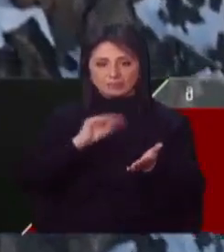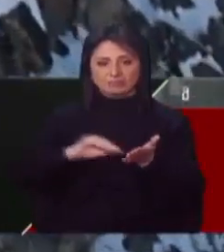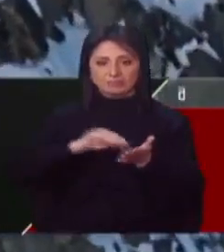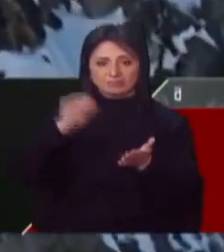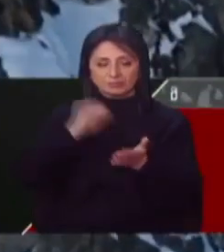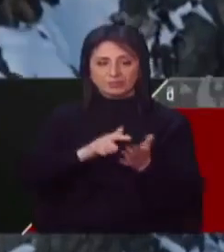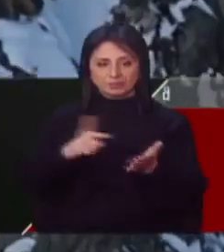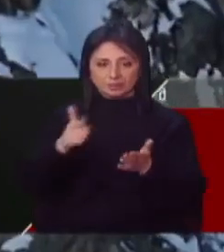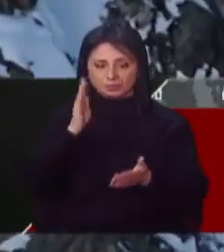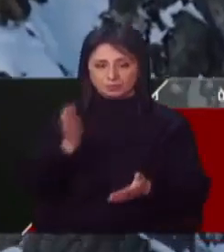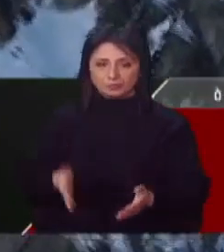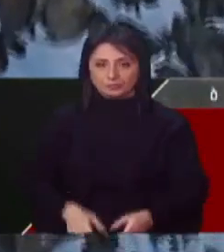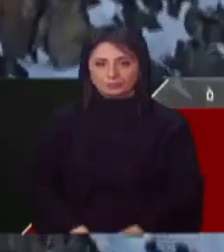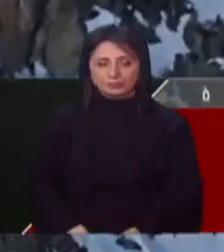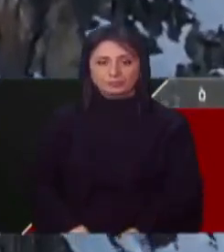სტატიებს მომზადებენ.